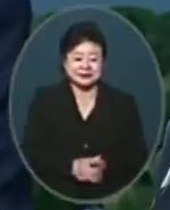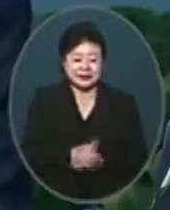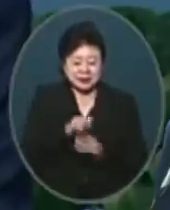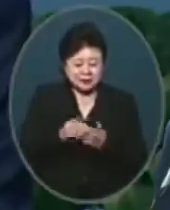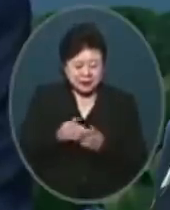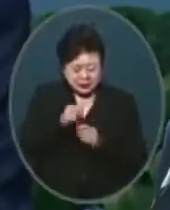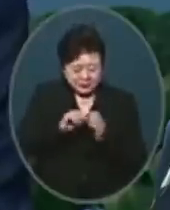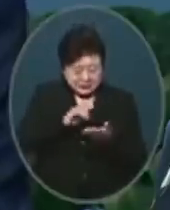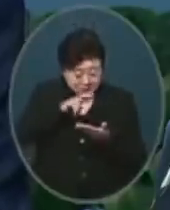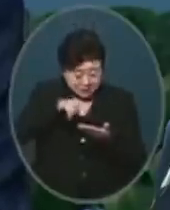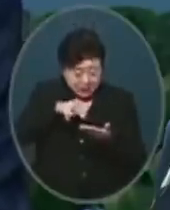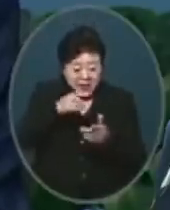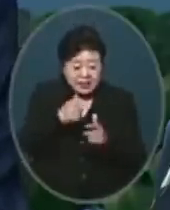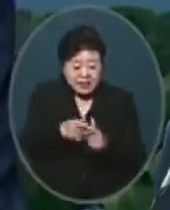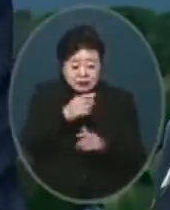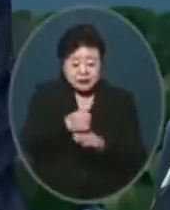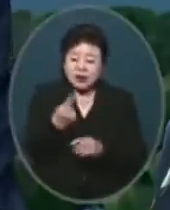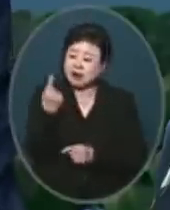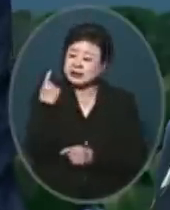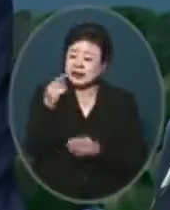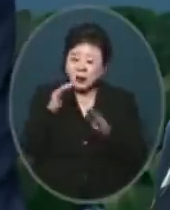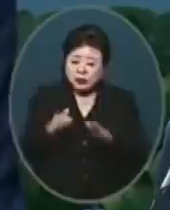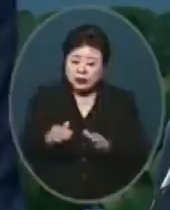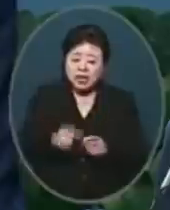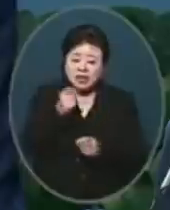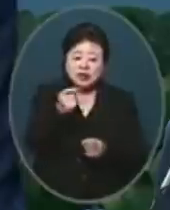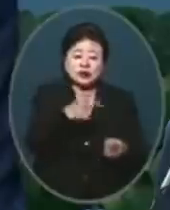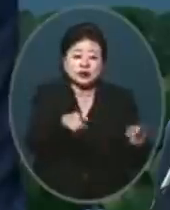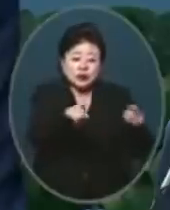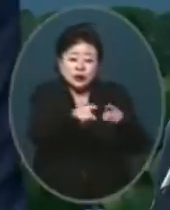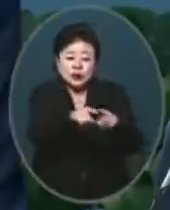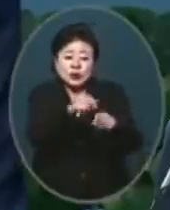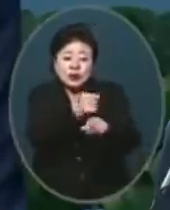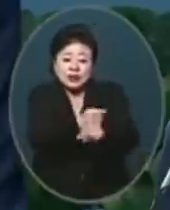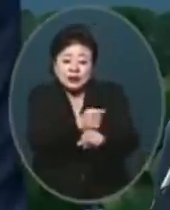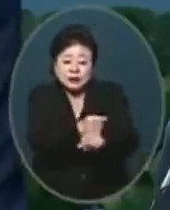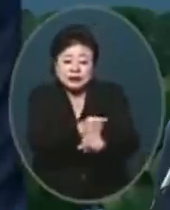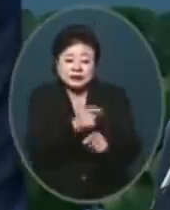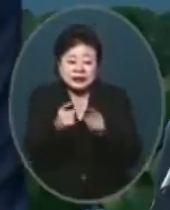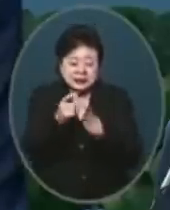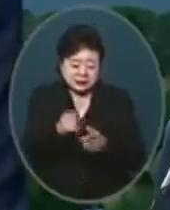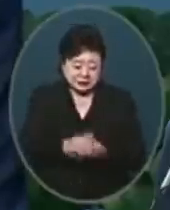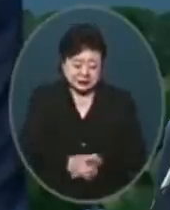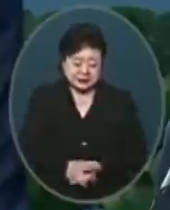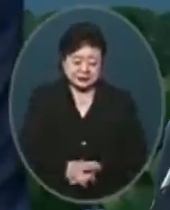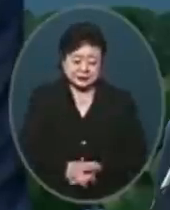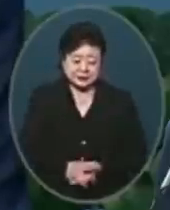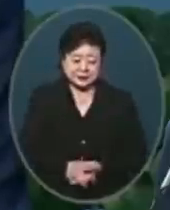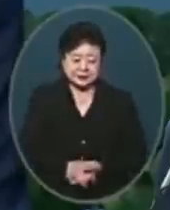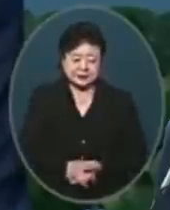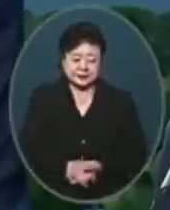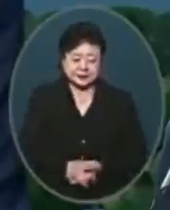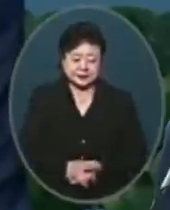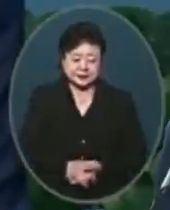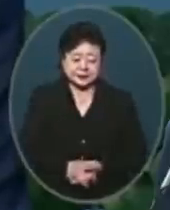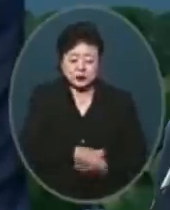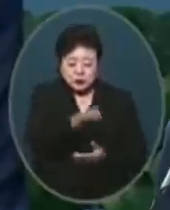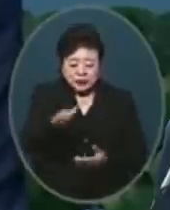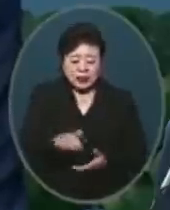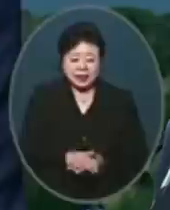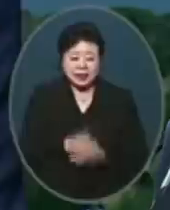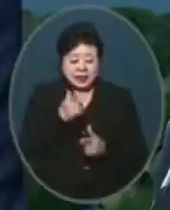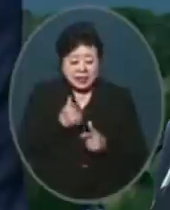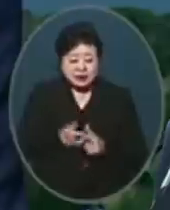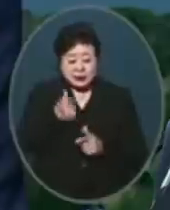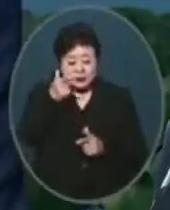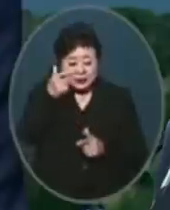성경은 예수 그리스도는 어제나 오늘이나 영원토록 동일하다고 말씀하신 것입니다. 우리가